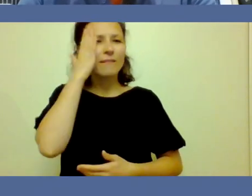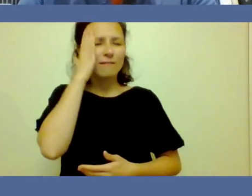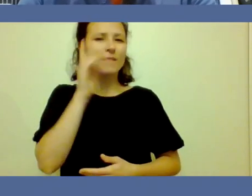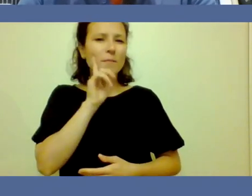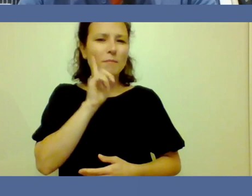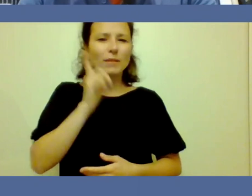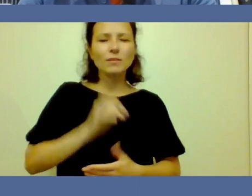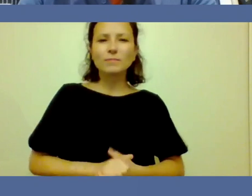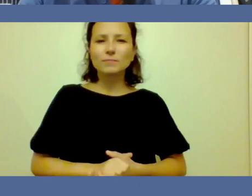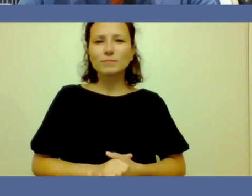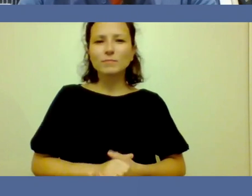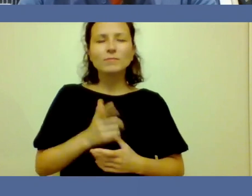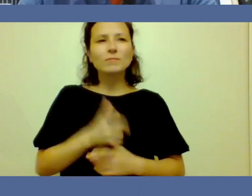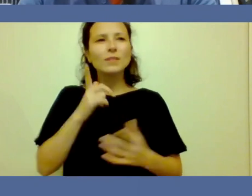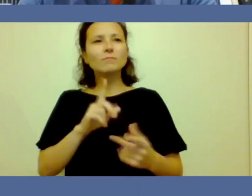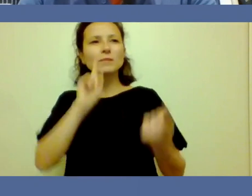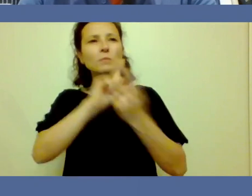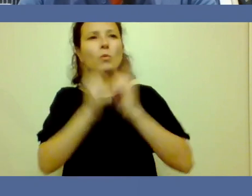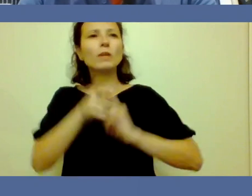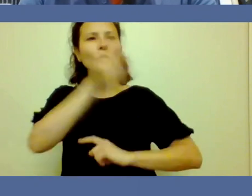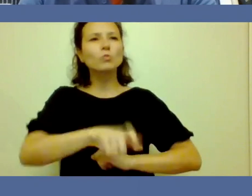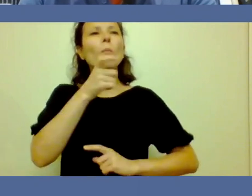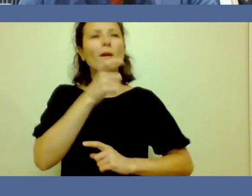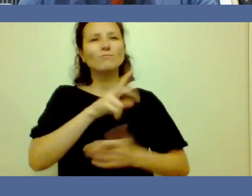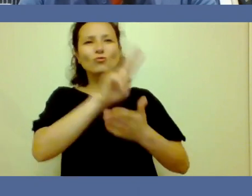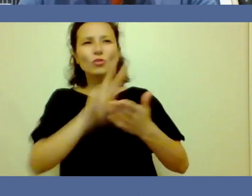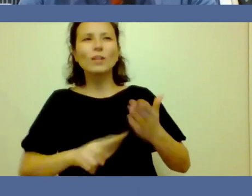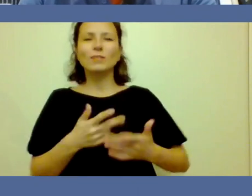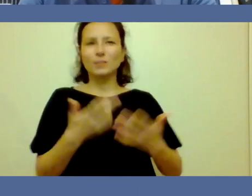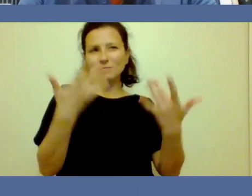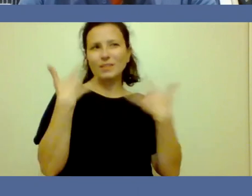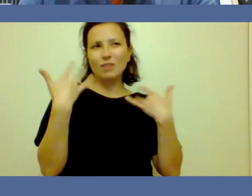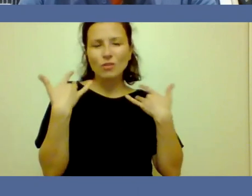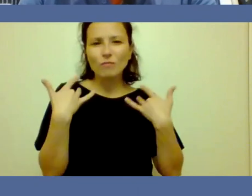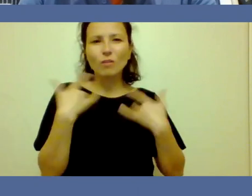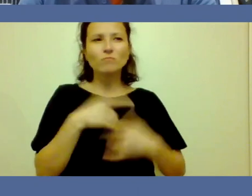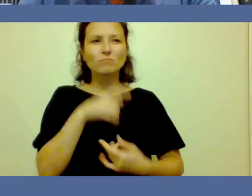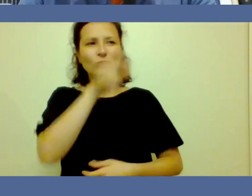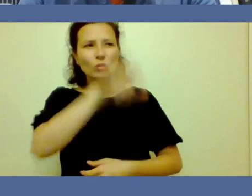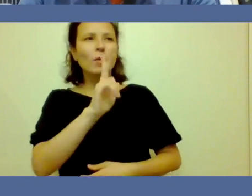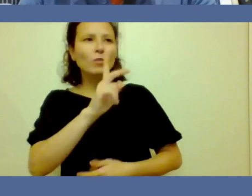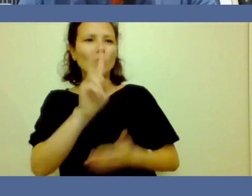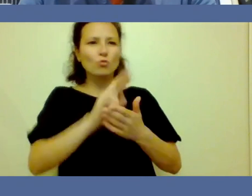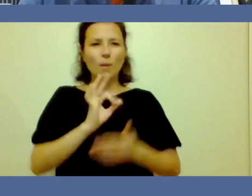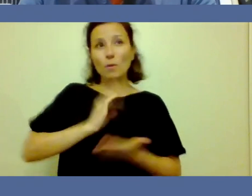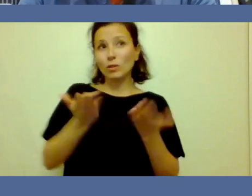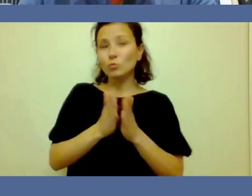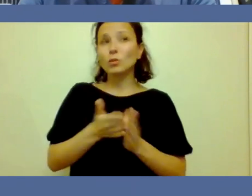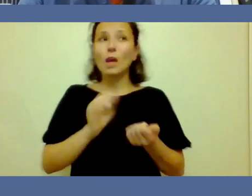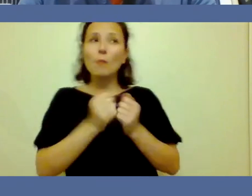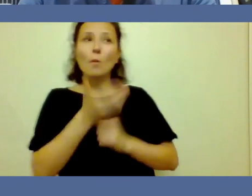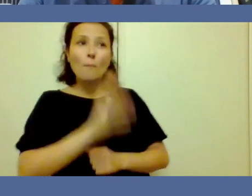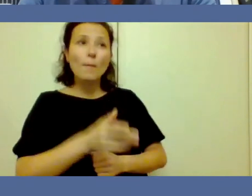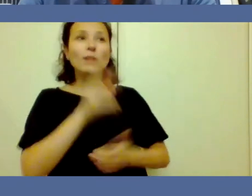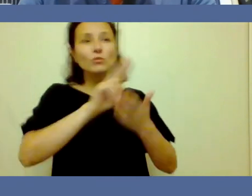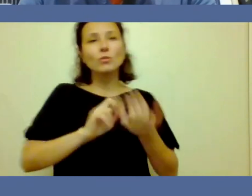taka konfrontacja z czytelnikiem, żywym człowiekiem, który czyta moje książki albo będzie czytał, albo przychodzi na